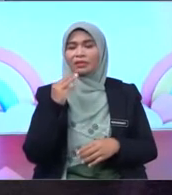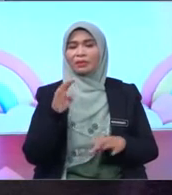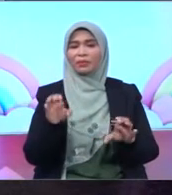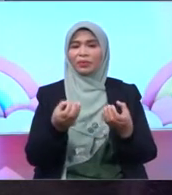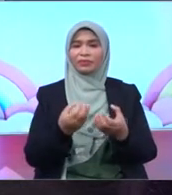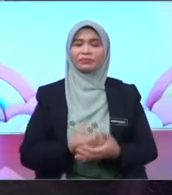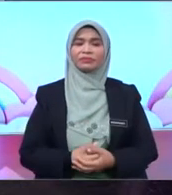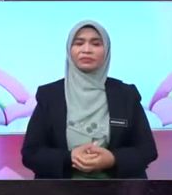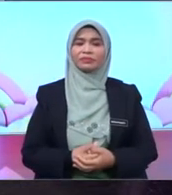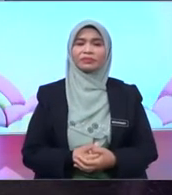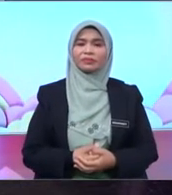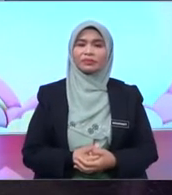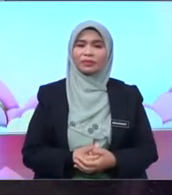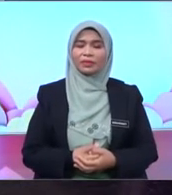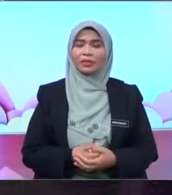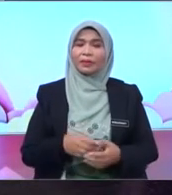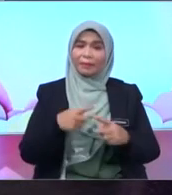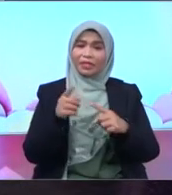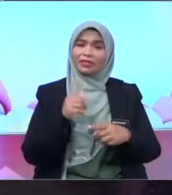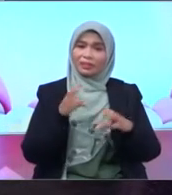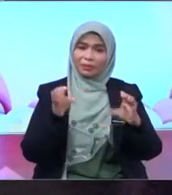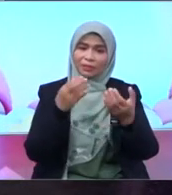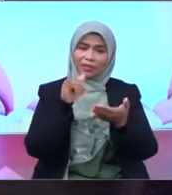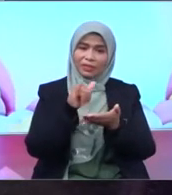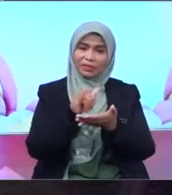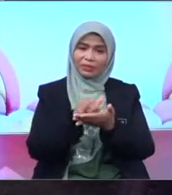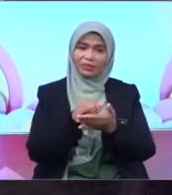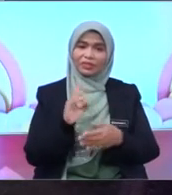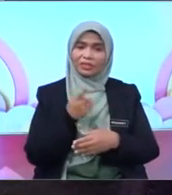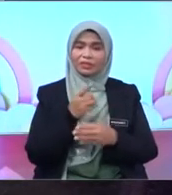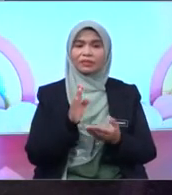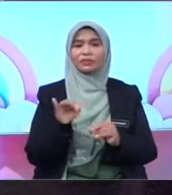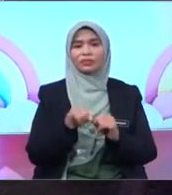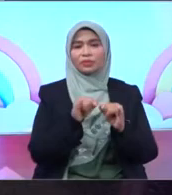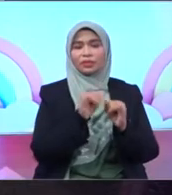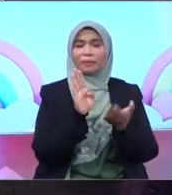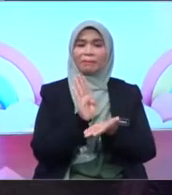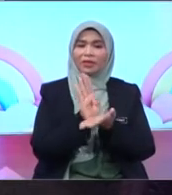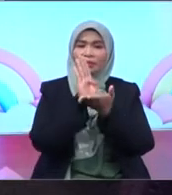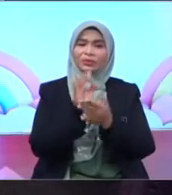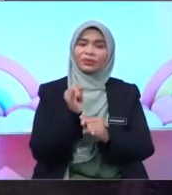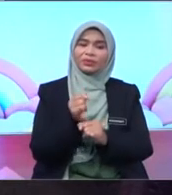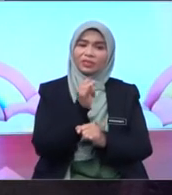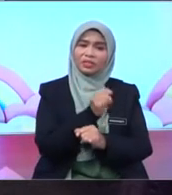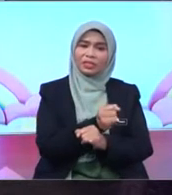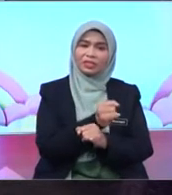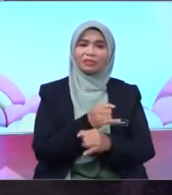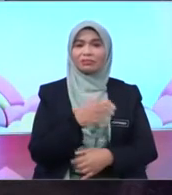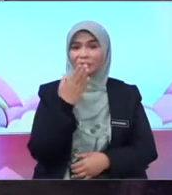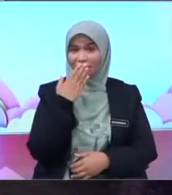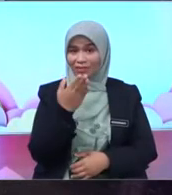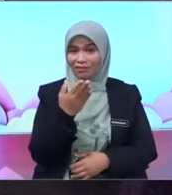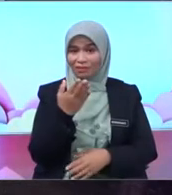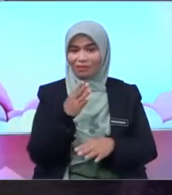sebab miliki dilakukan itu secara tak langsung kita membantu Jiran cie betul Kita coba